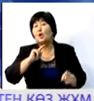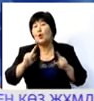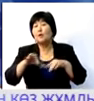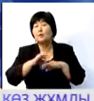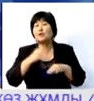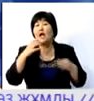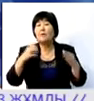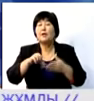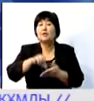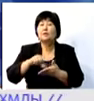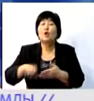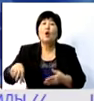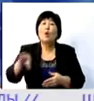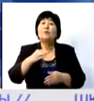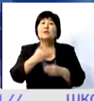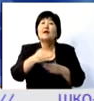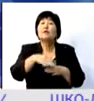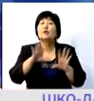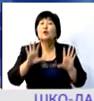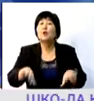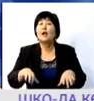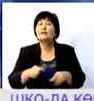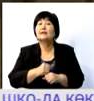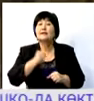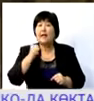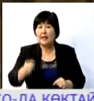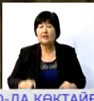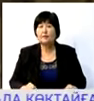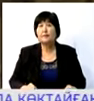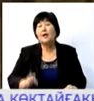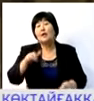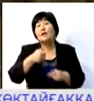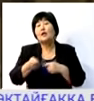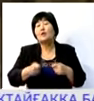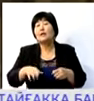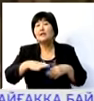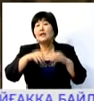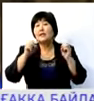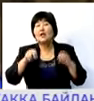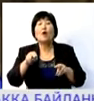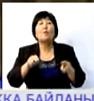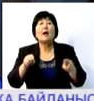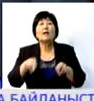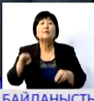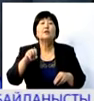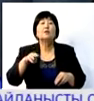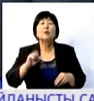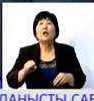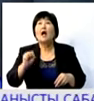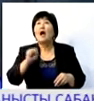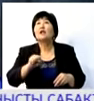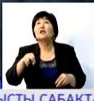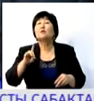өткізген партия мүшелері облыстық филиалдардың төрағасын сайлады. Елбасы тәжірибелі парламент депутаттарының бірі Азат